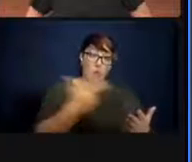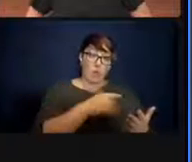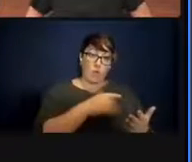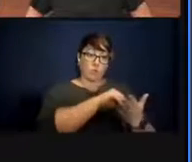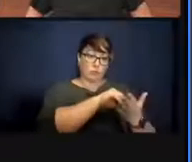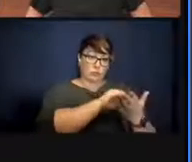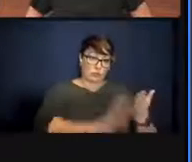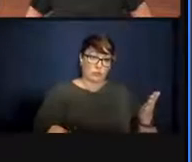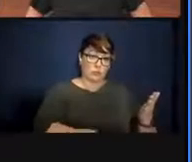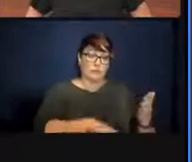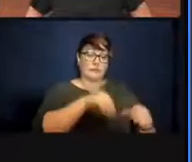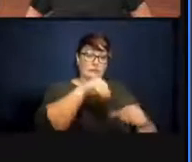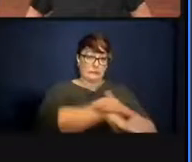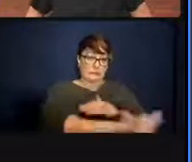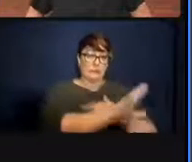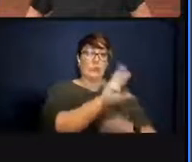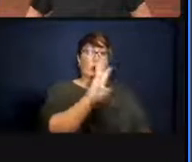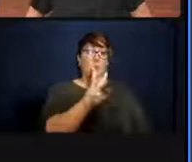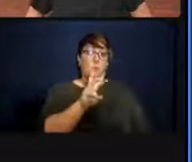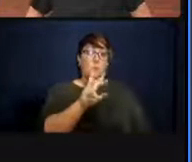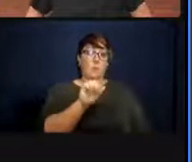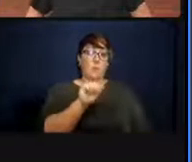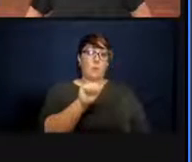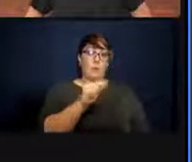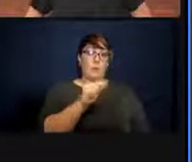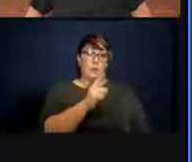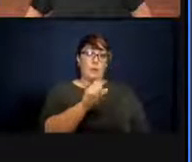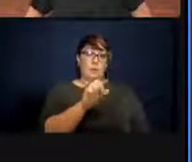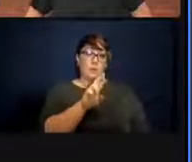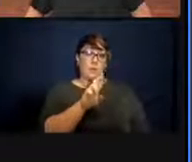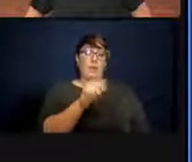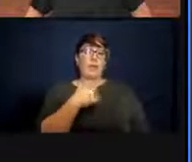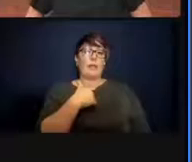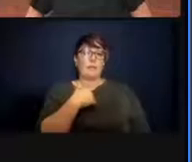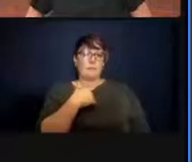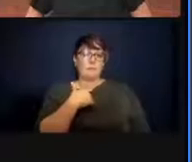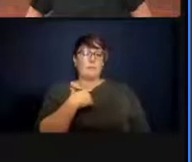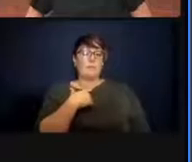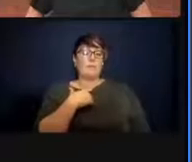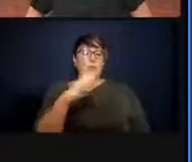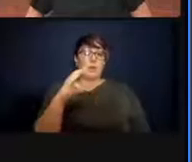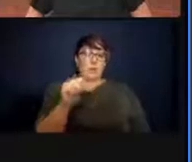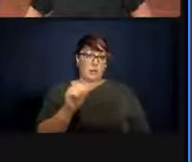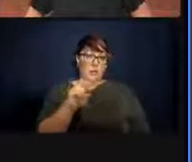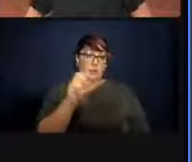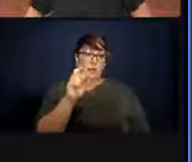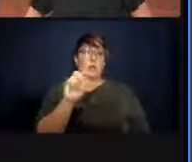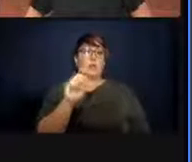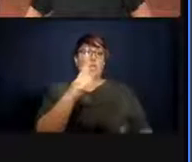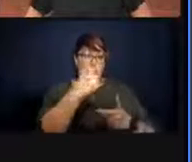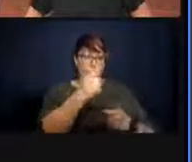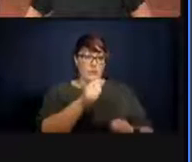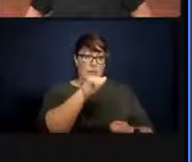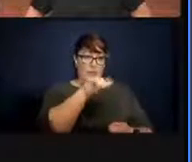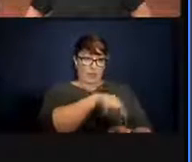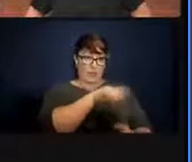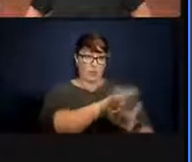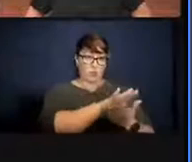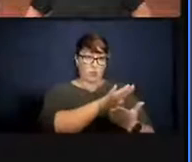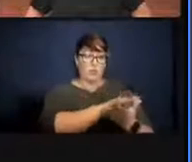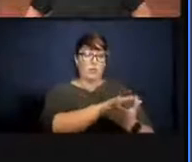أي طالب يدخل في ممر واغنر يمكنه أن يدخل إلى أحد